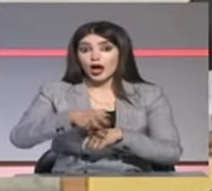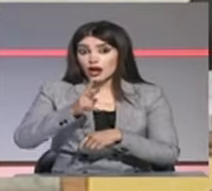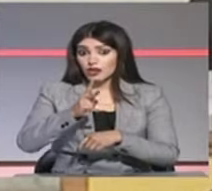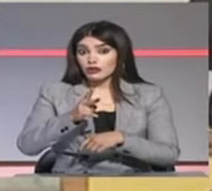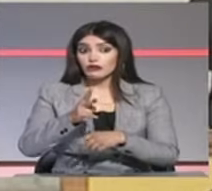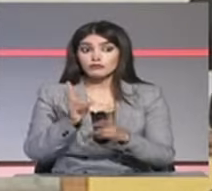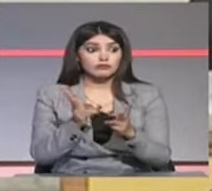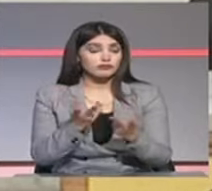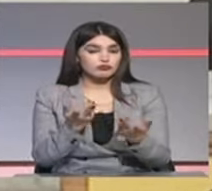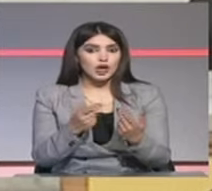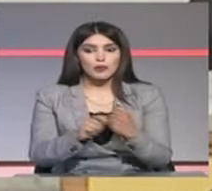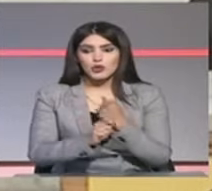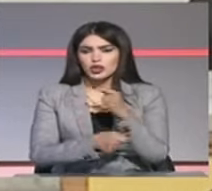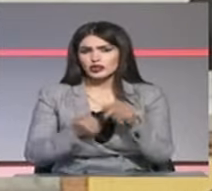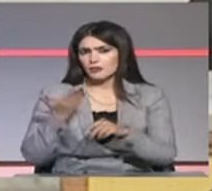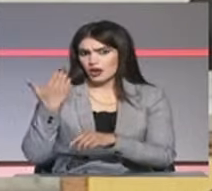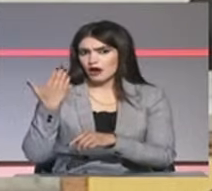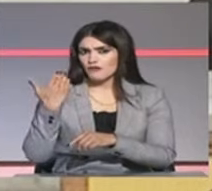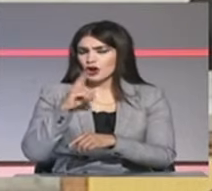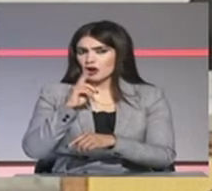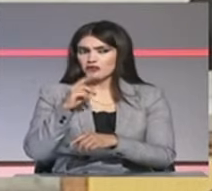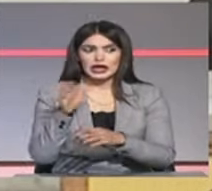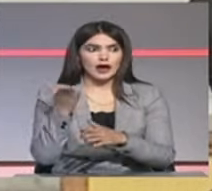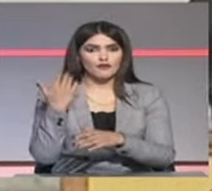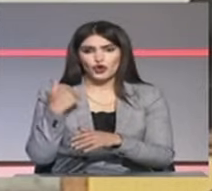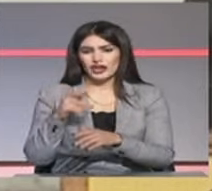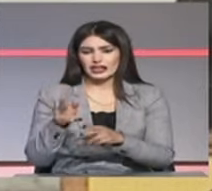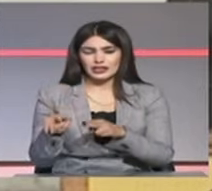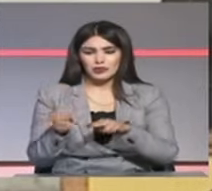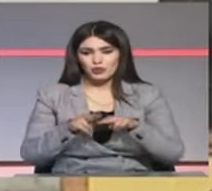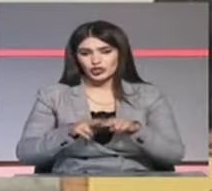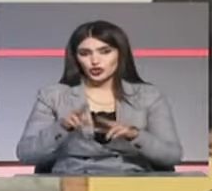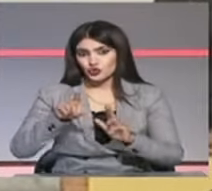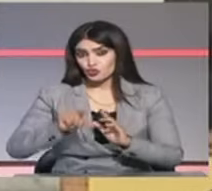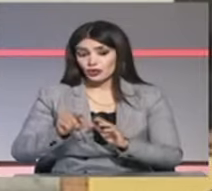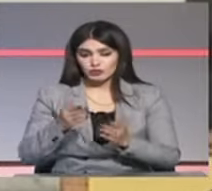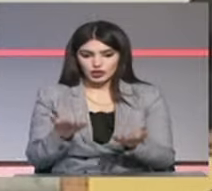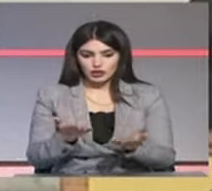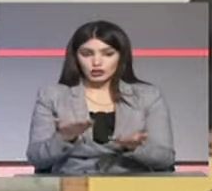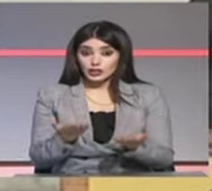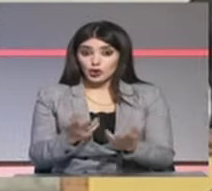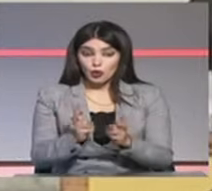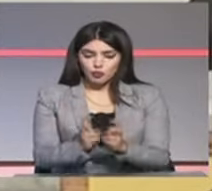الحالات اللي كانت اه اه اه